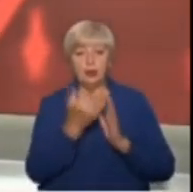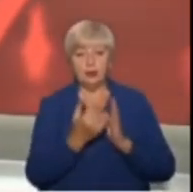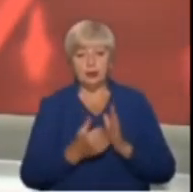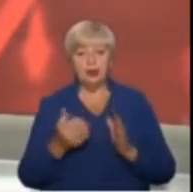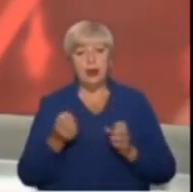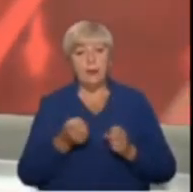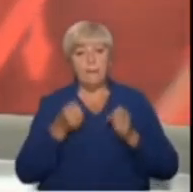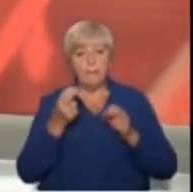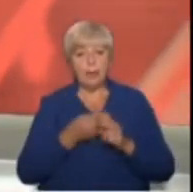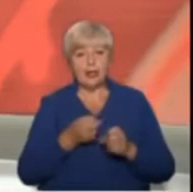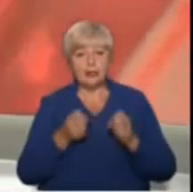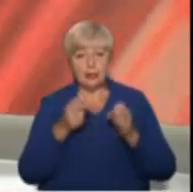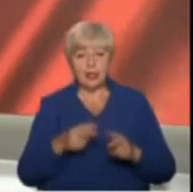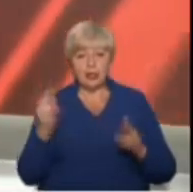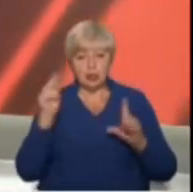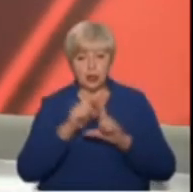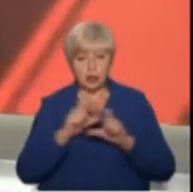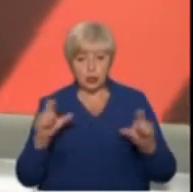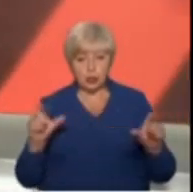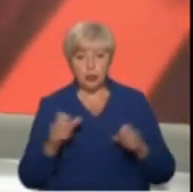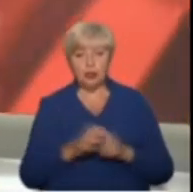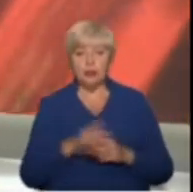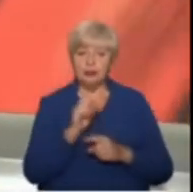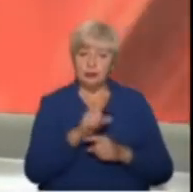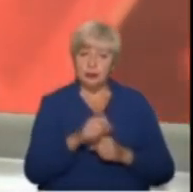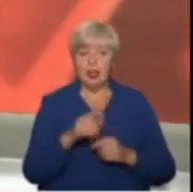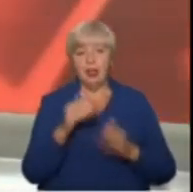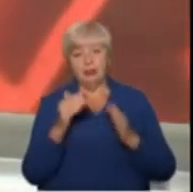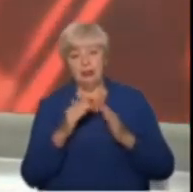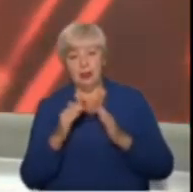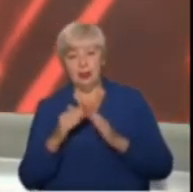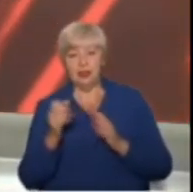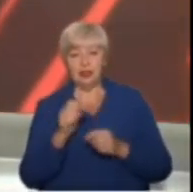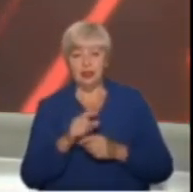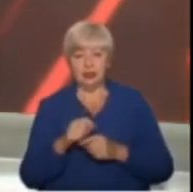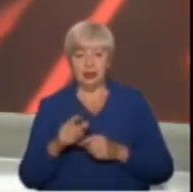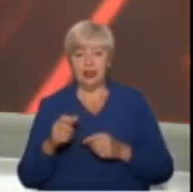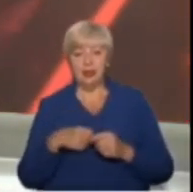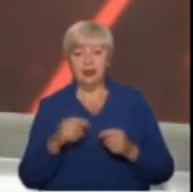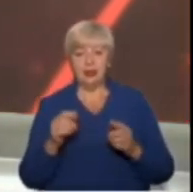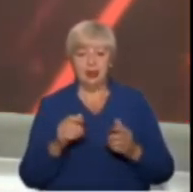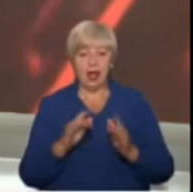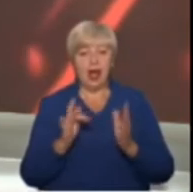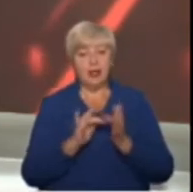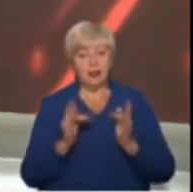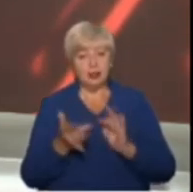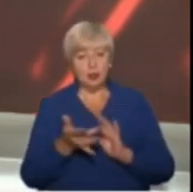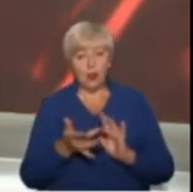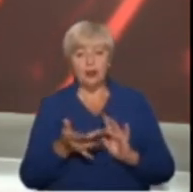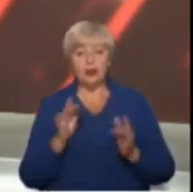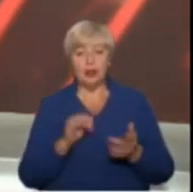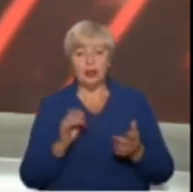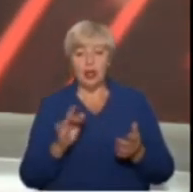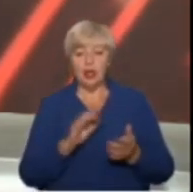школа». Створення електронної бази домашніх завдань та розкладів, запровадження електронних щоденників і табелів. Спитаємо про все це у наших